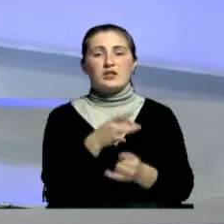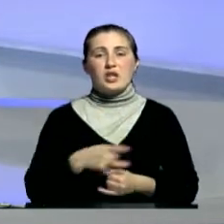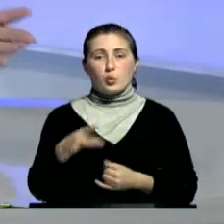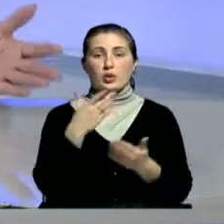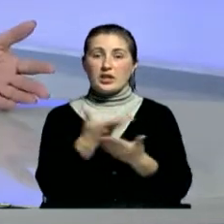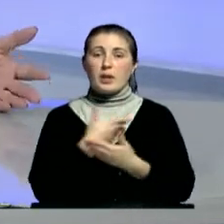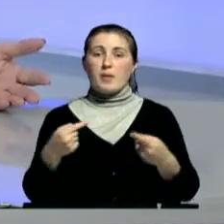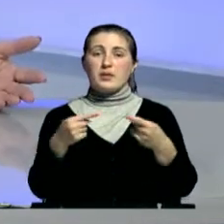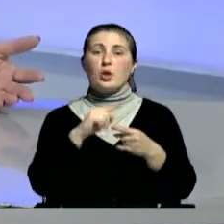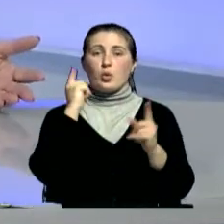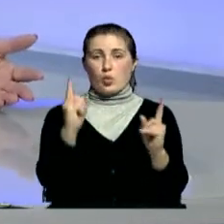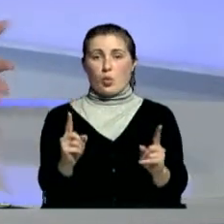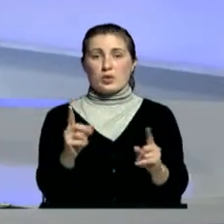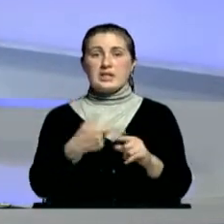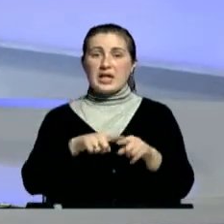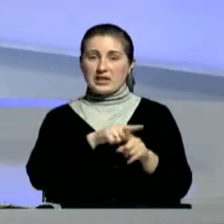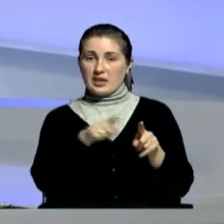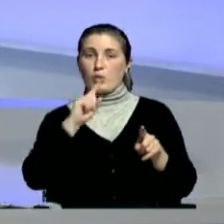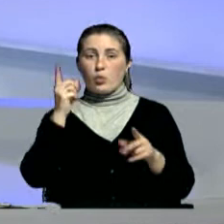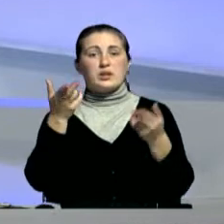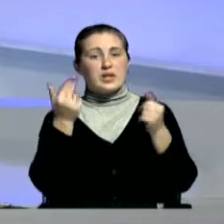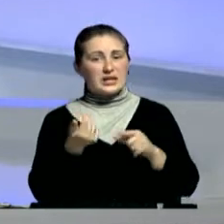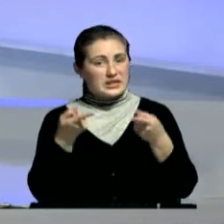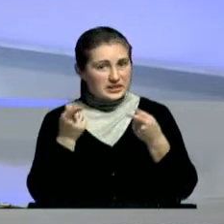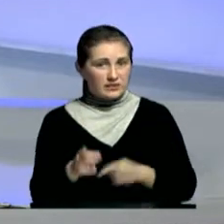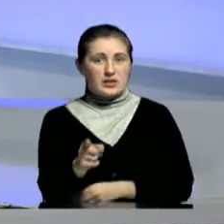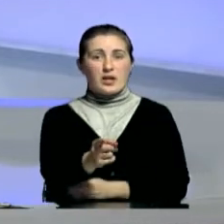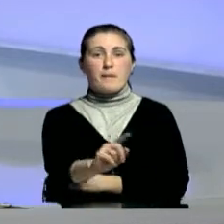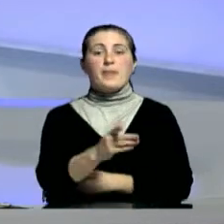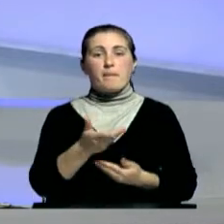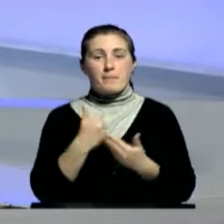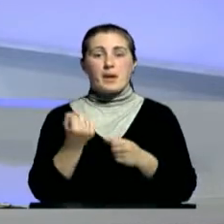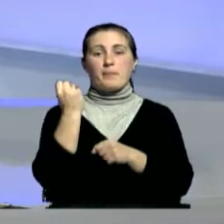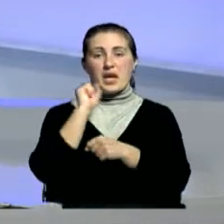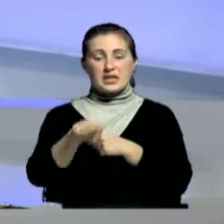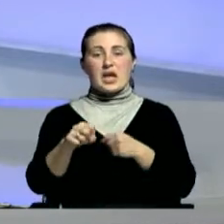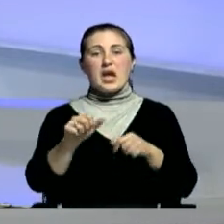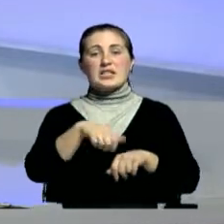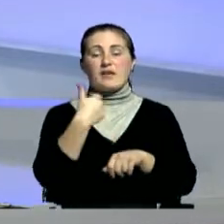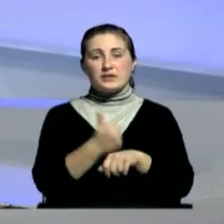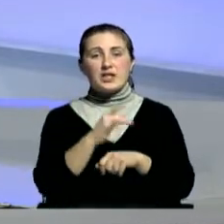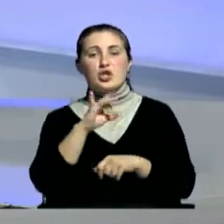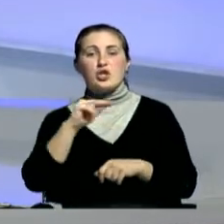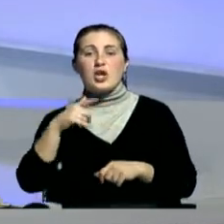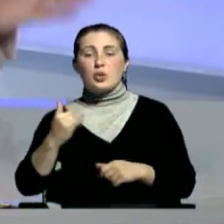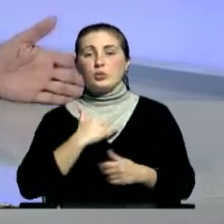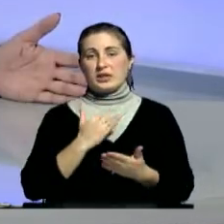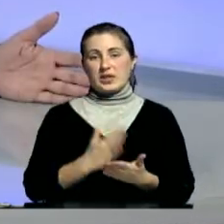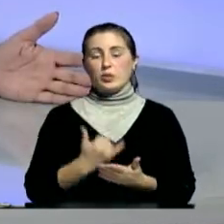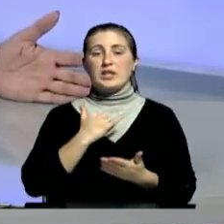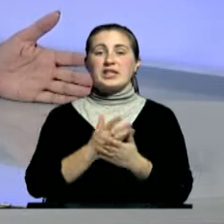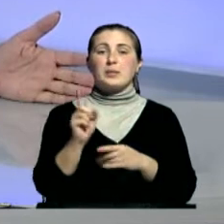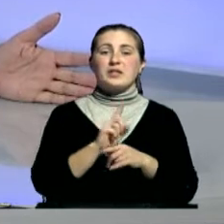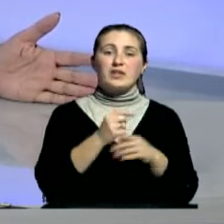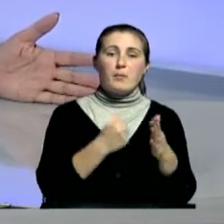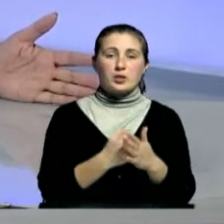нам определили год. За этот год, да, действительно, мы преодолели вот основные рычаги, они у нас есть. У нас есть нормативная